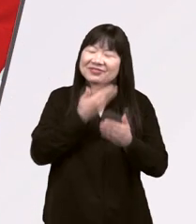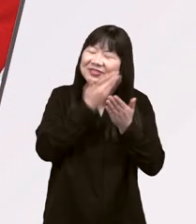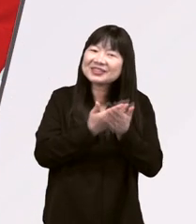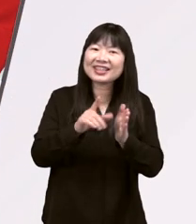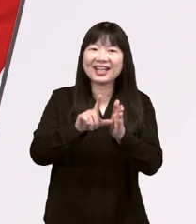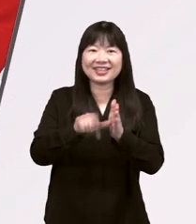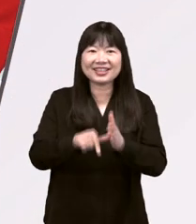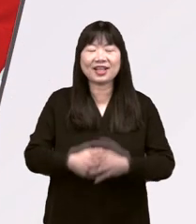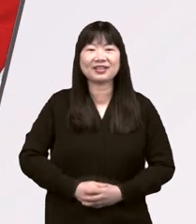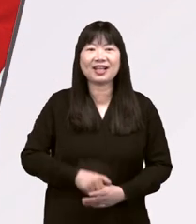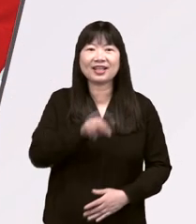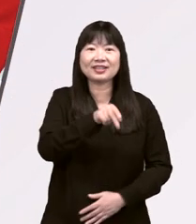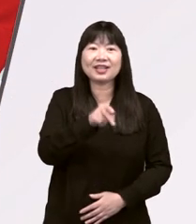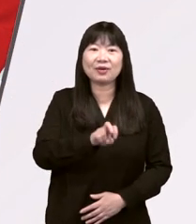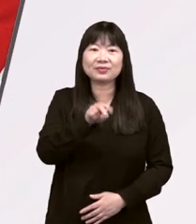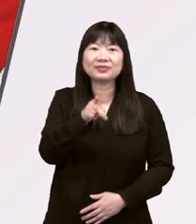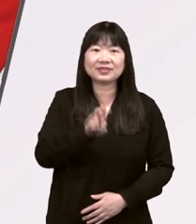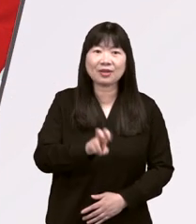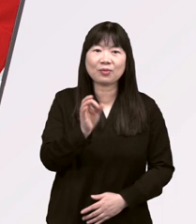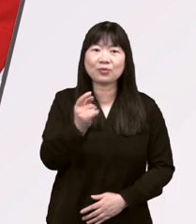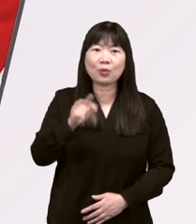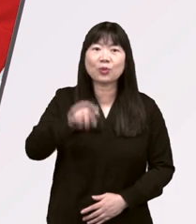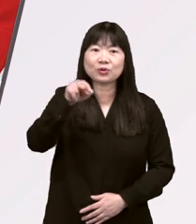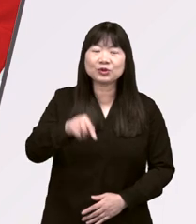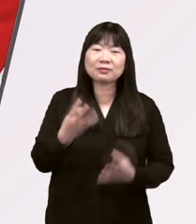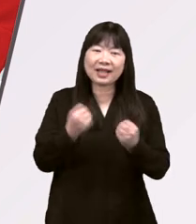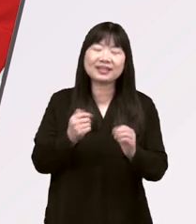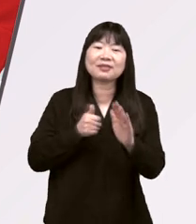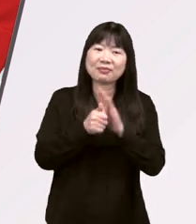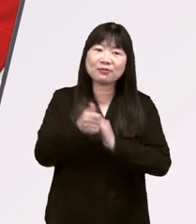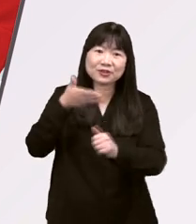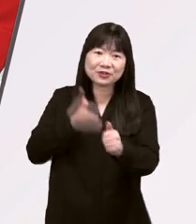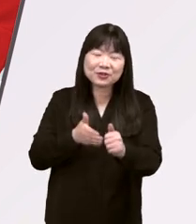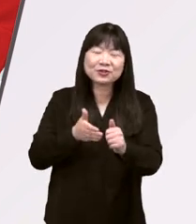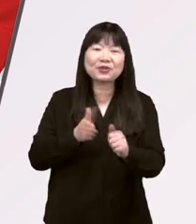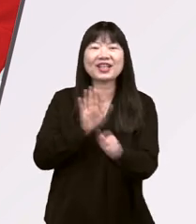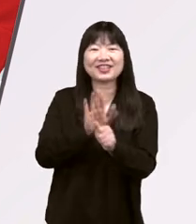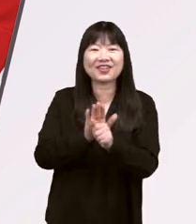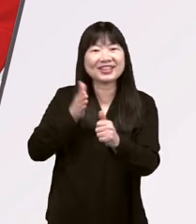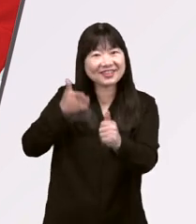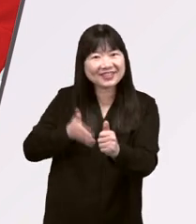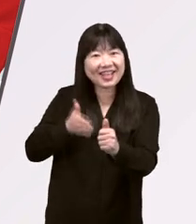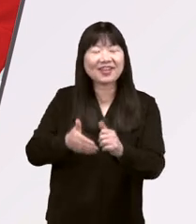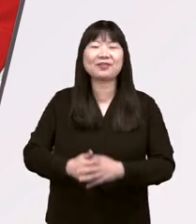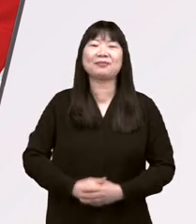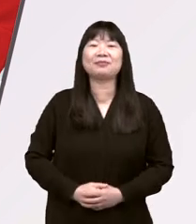소중한 시간 섬서 목수 많이 방문해 주시고 응원해 주세요. 고맙습니다.